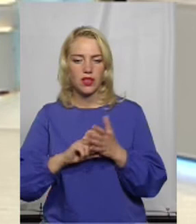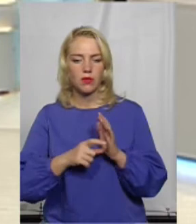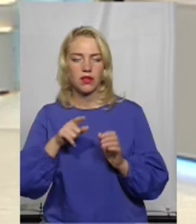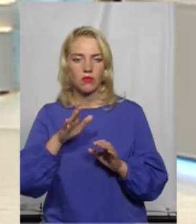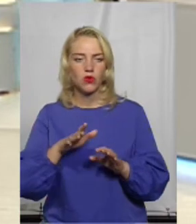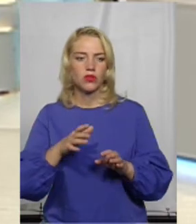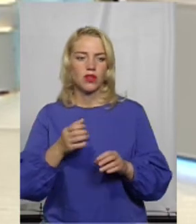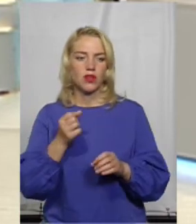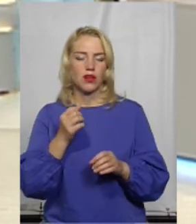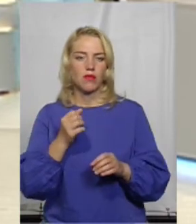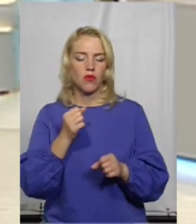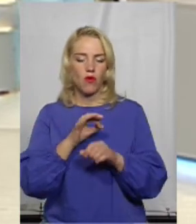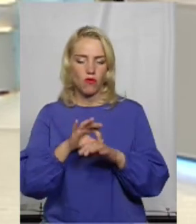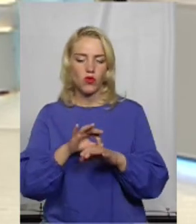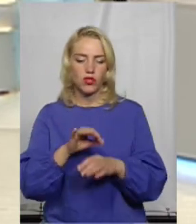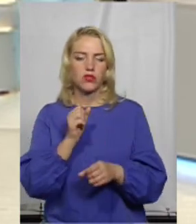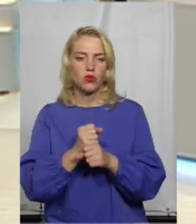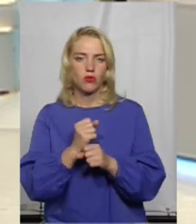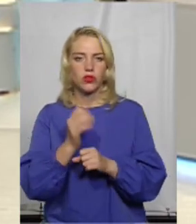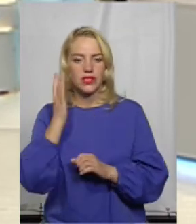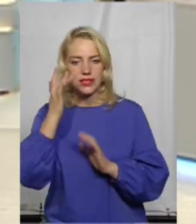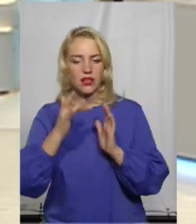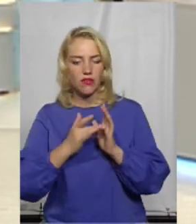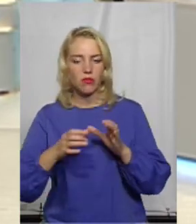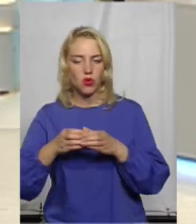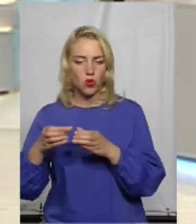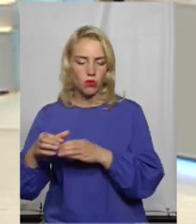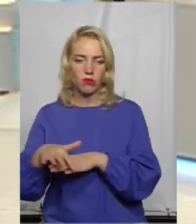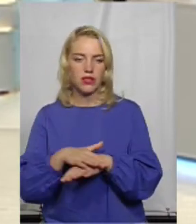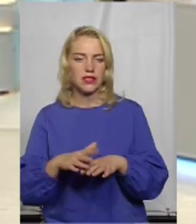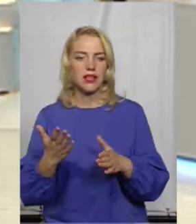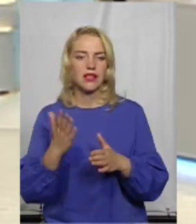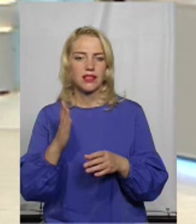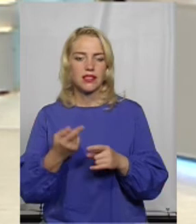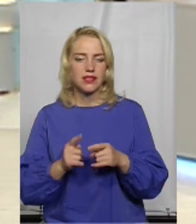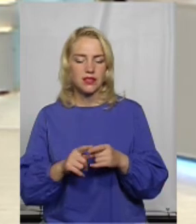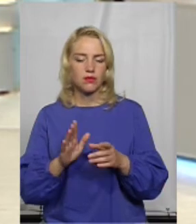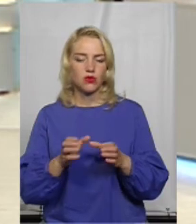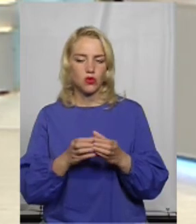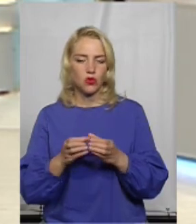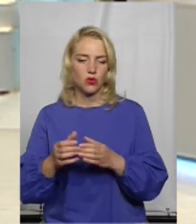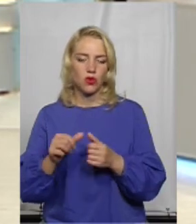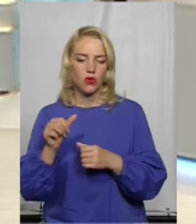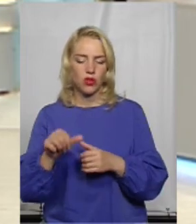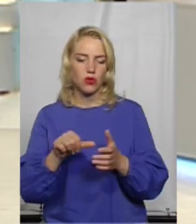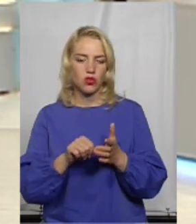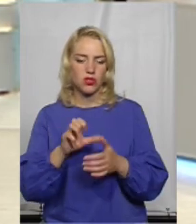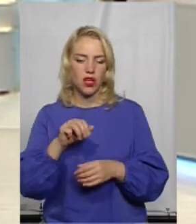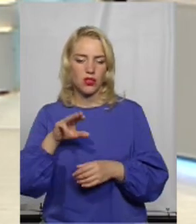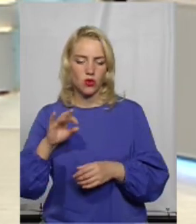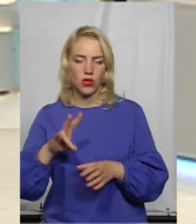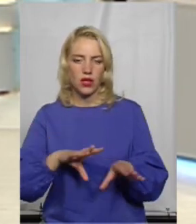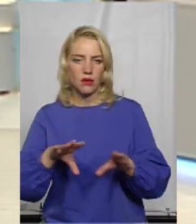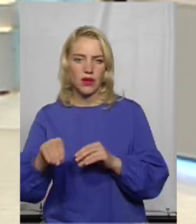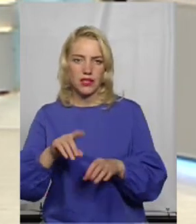з цільовими групами населення. Які це групи, крім учасників родини, учасників АТО та переселенців?